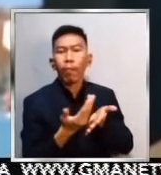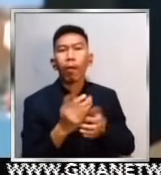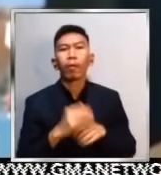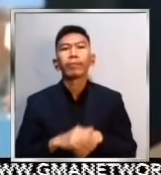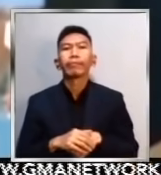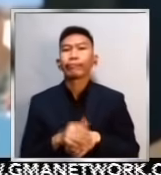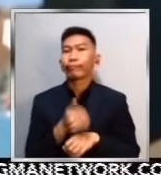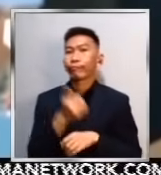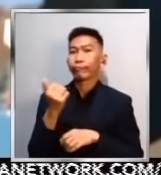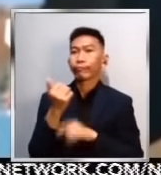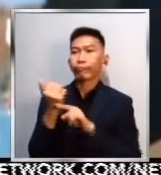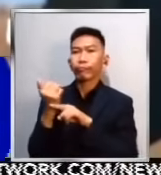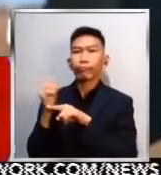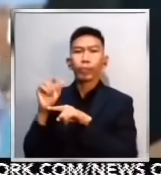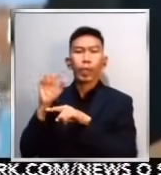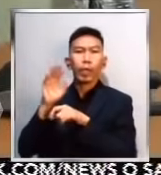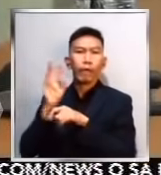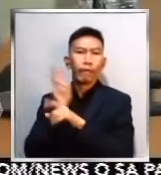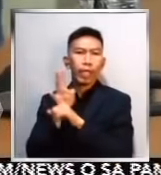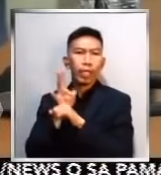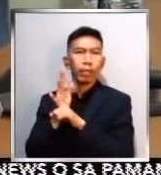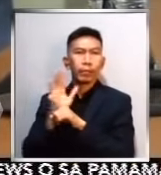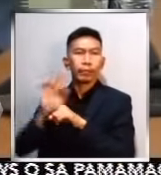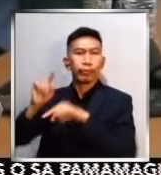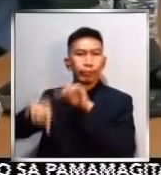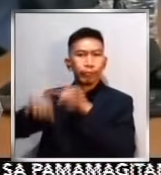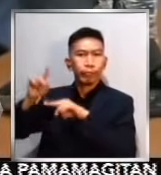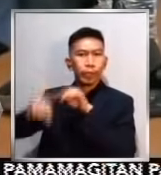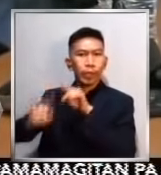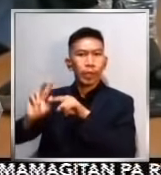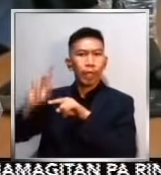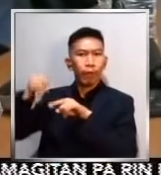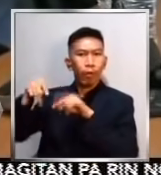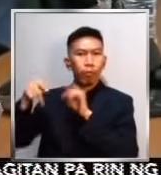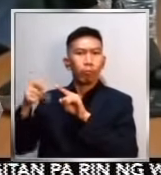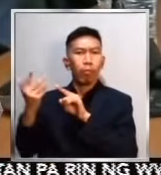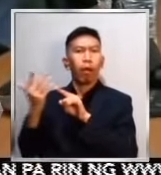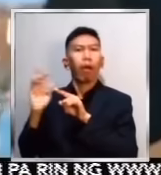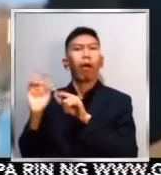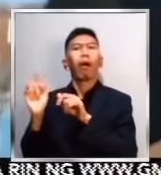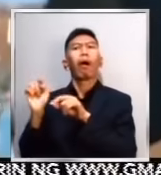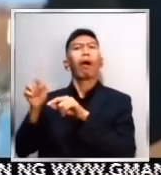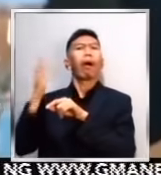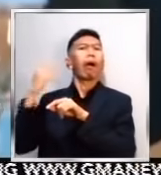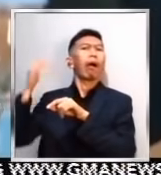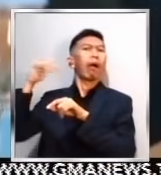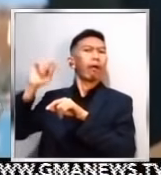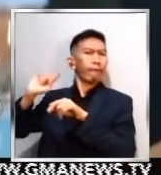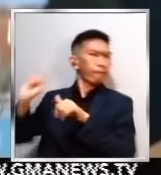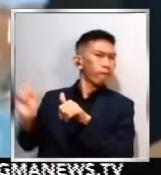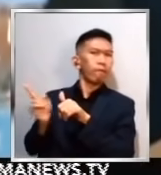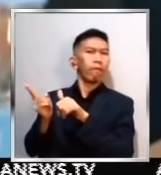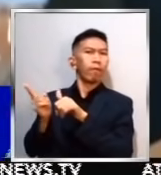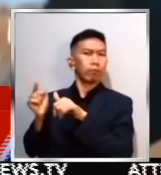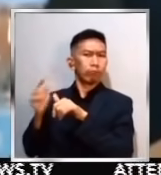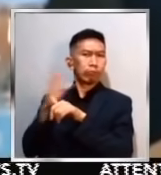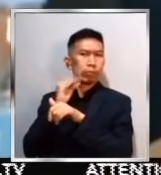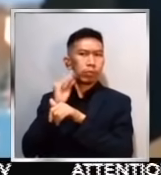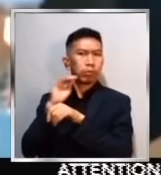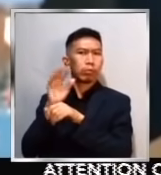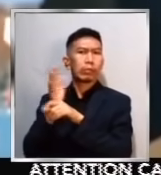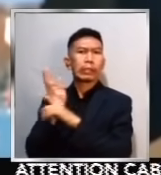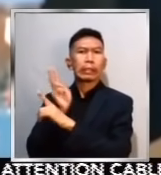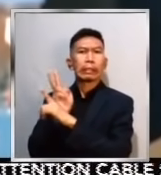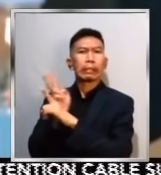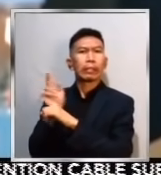Leia, gamit ang cellphone ng kaibigan niya. Nauna na rin daw naging biktima ng suspect. Sinabi niya po sa akin is, inaalok